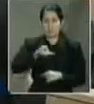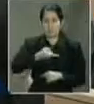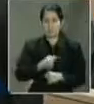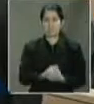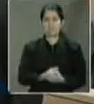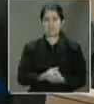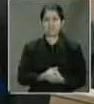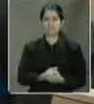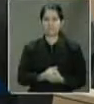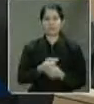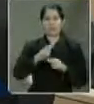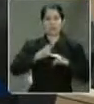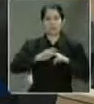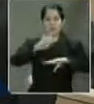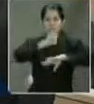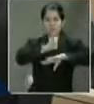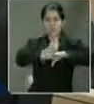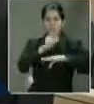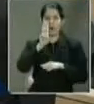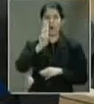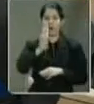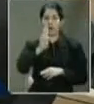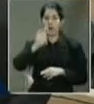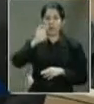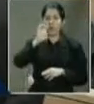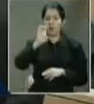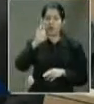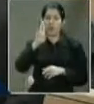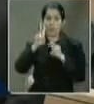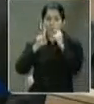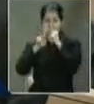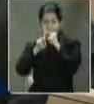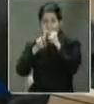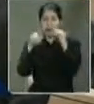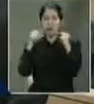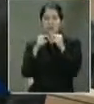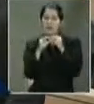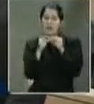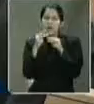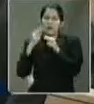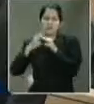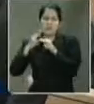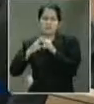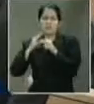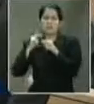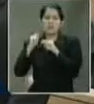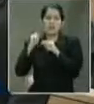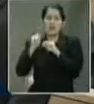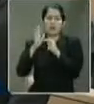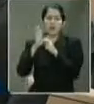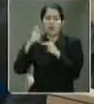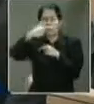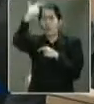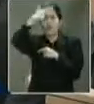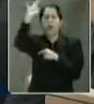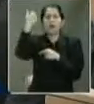วีระกับณัฐวุฒิเขาไปมอบตัวมีนายตำรวจชั้นผู้ใหญ่มารับกลางที่ประชุม